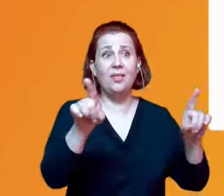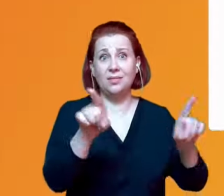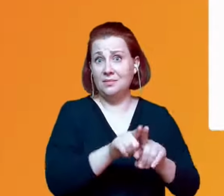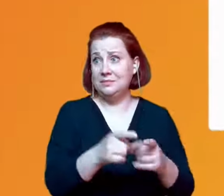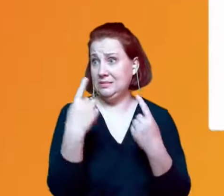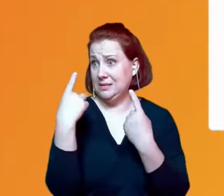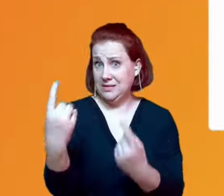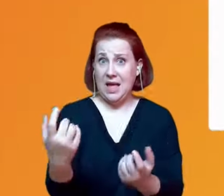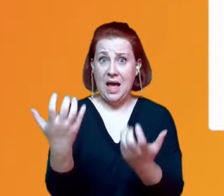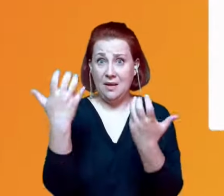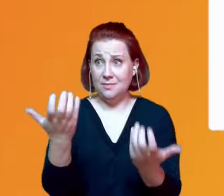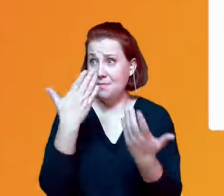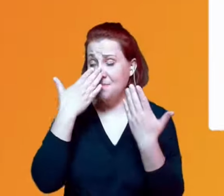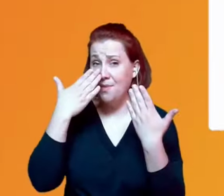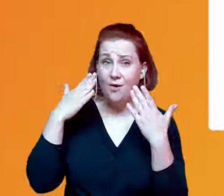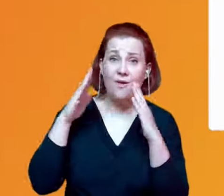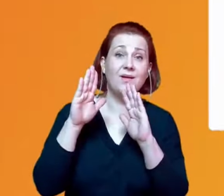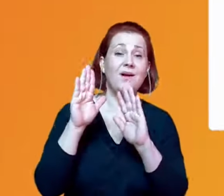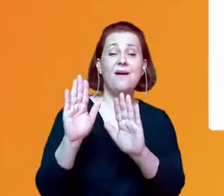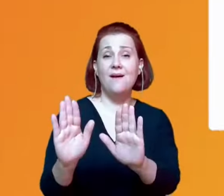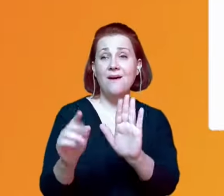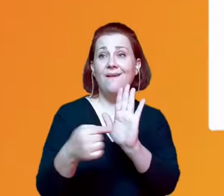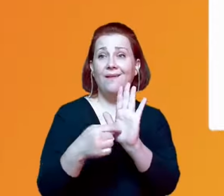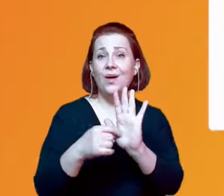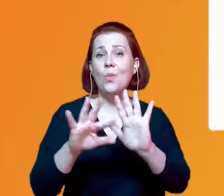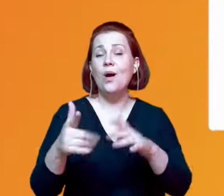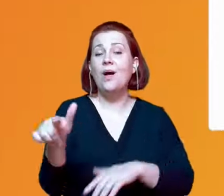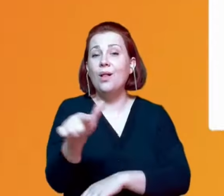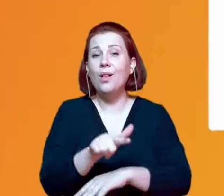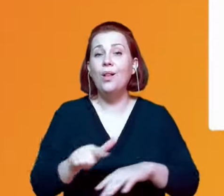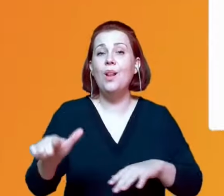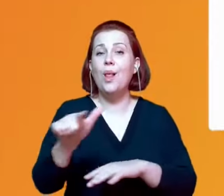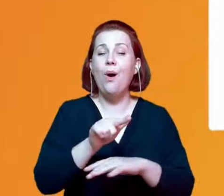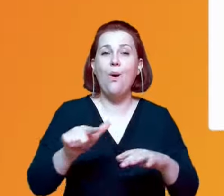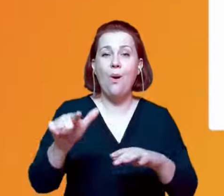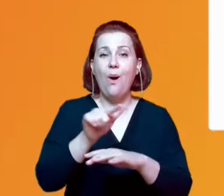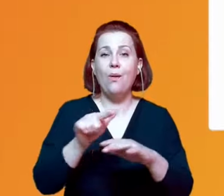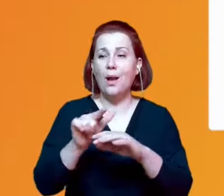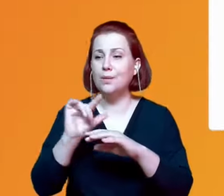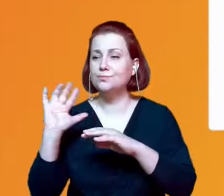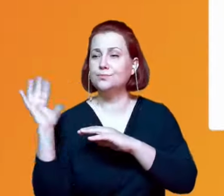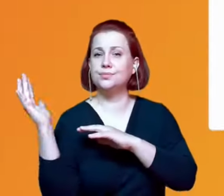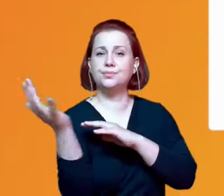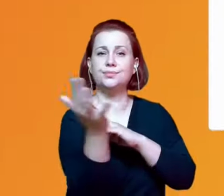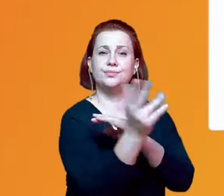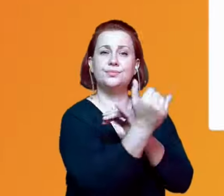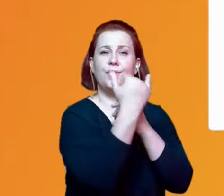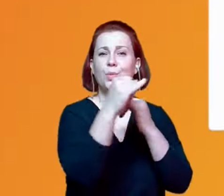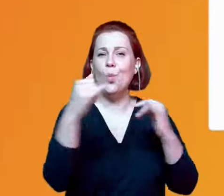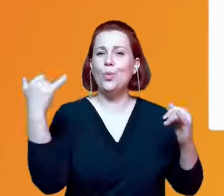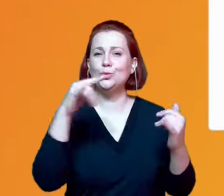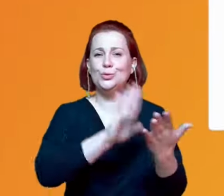dobrowolnie przedstawia takie lokalne przeglądy miejscowych